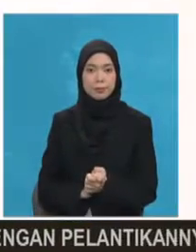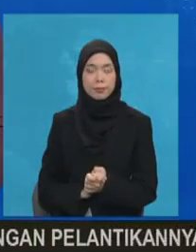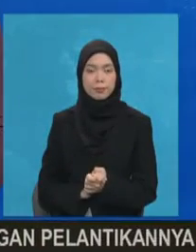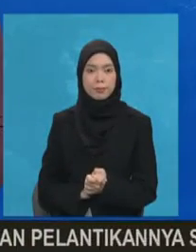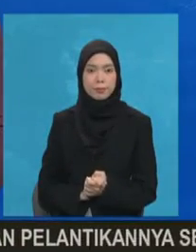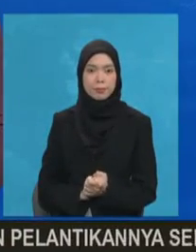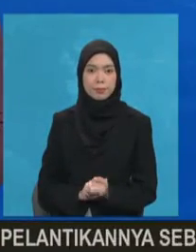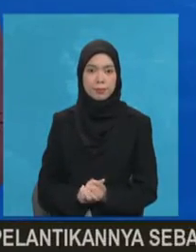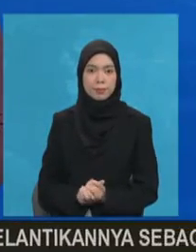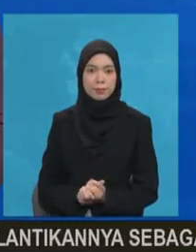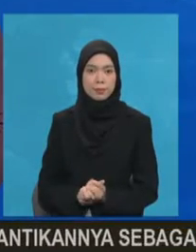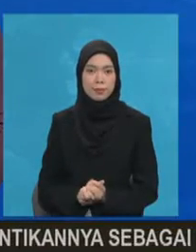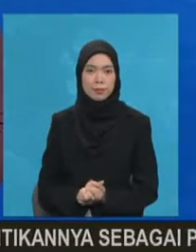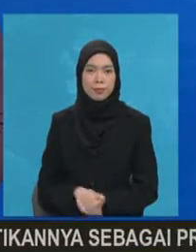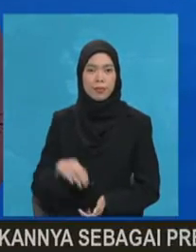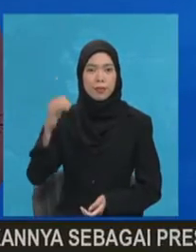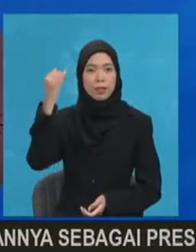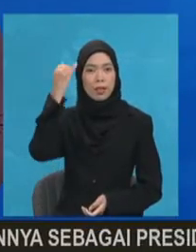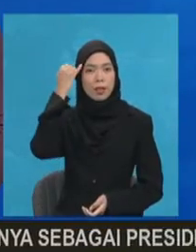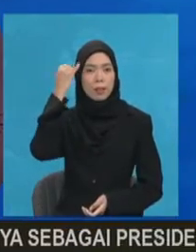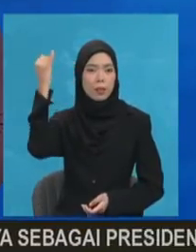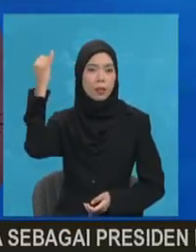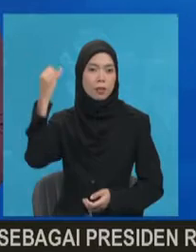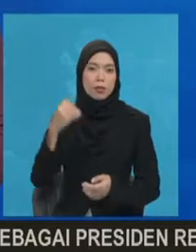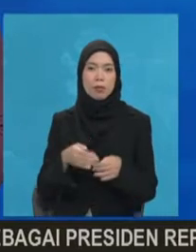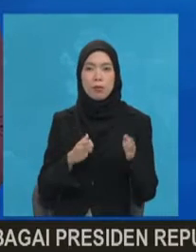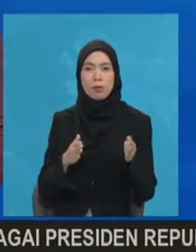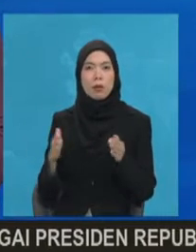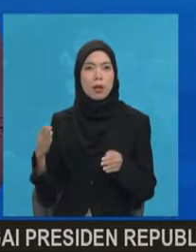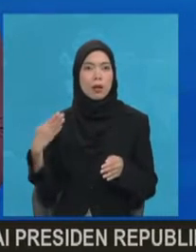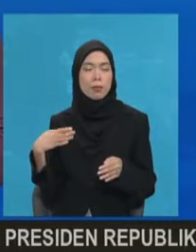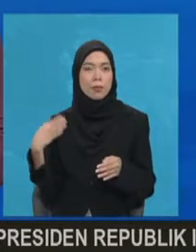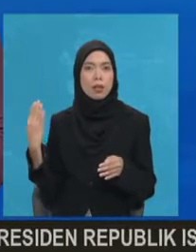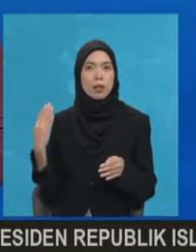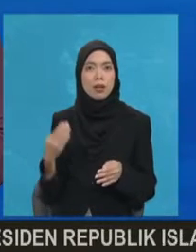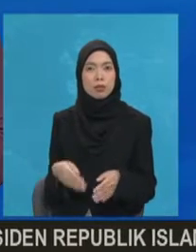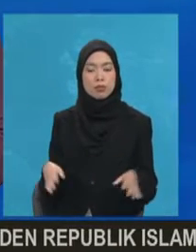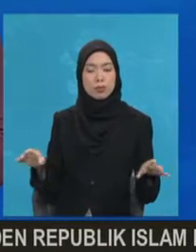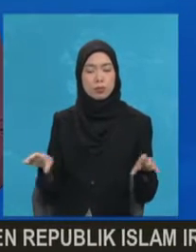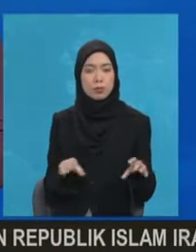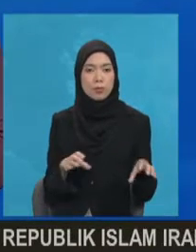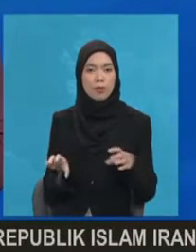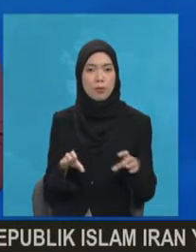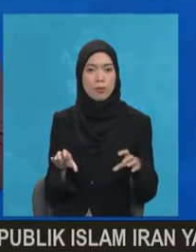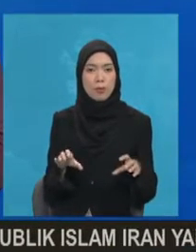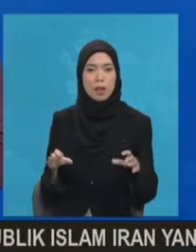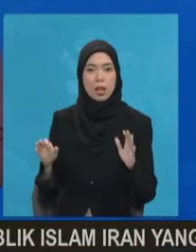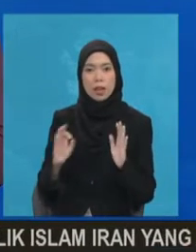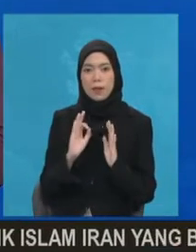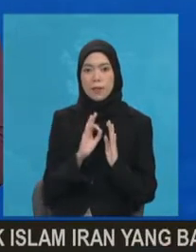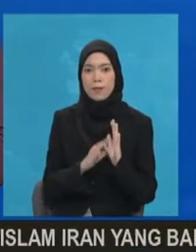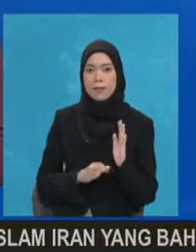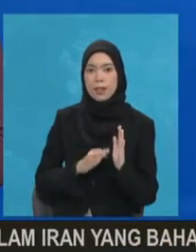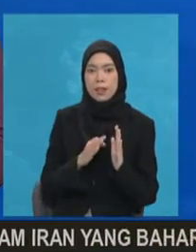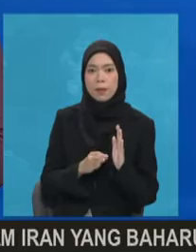kmeja rocker impian sekumpulan Badriah tempatan untuk menghasilkan film berunsurkan dakwah akhirnya tercapai